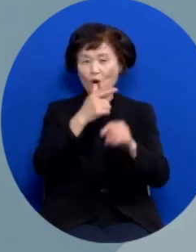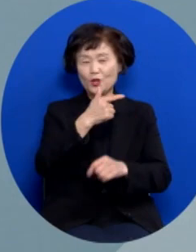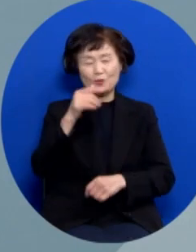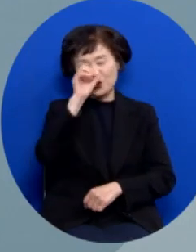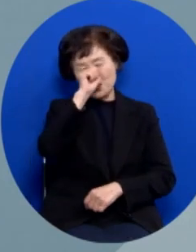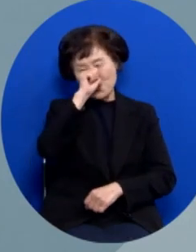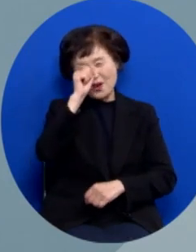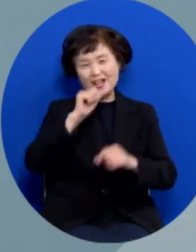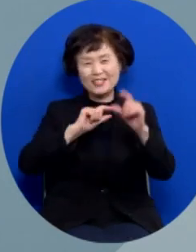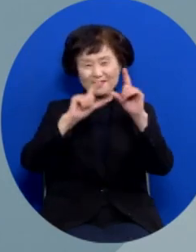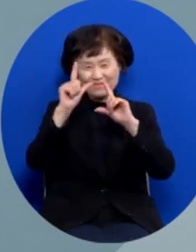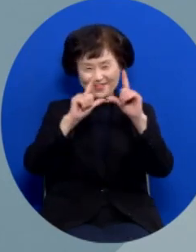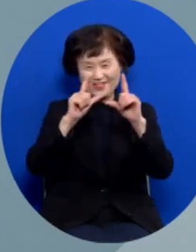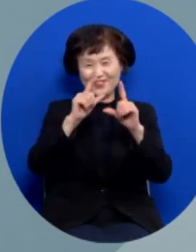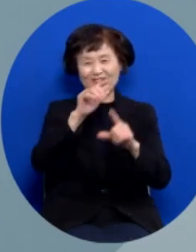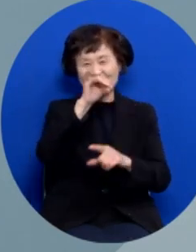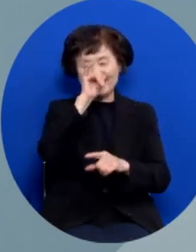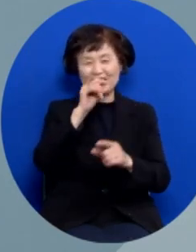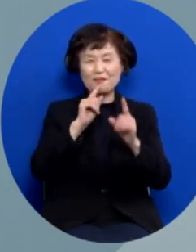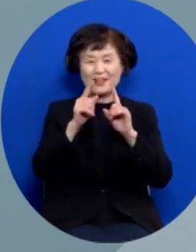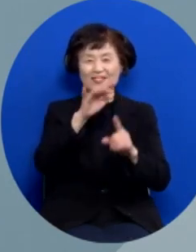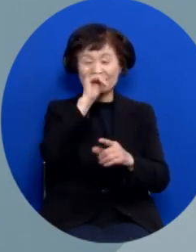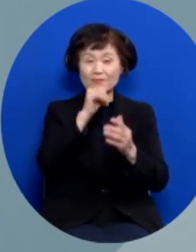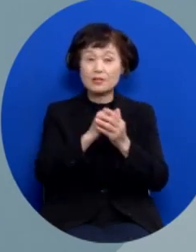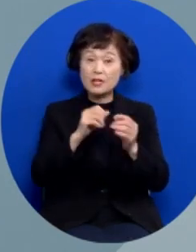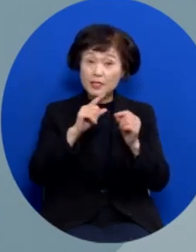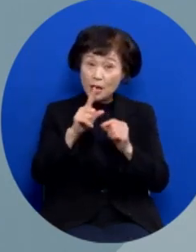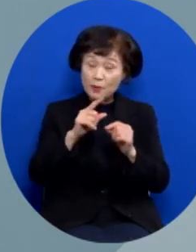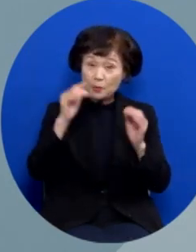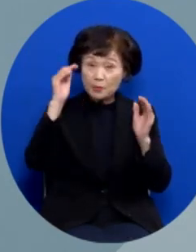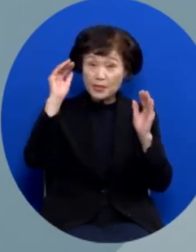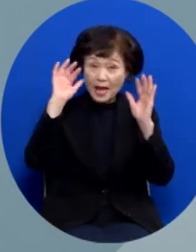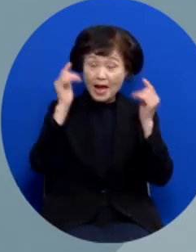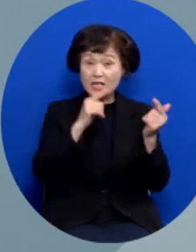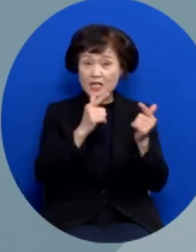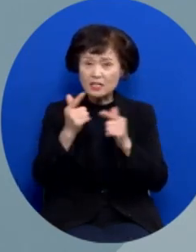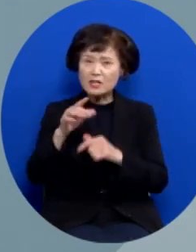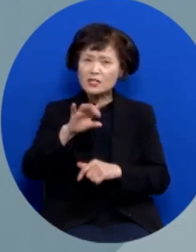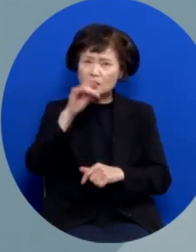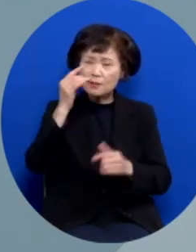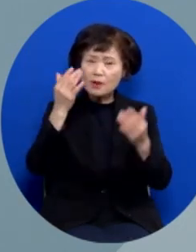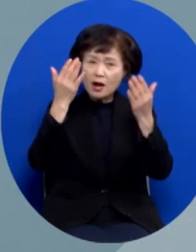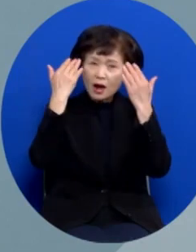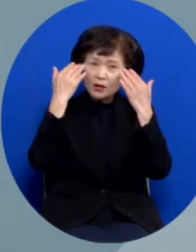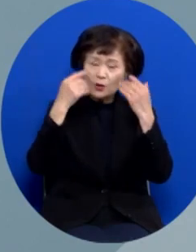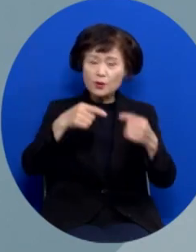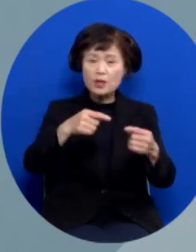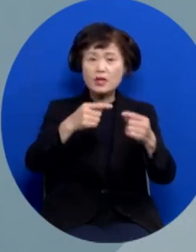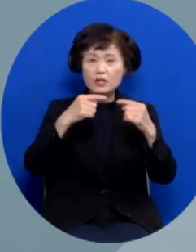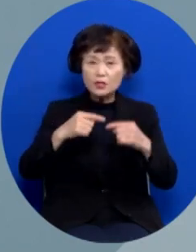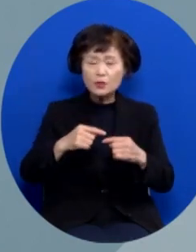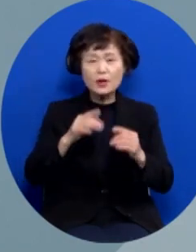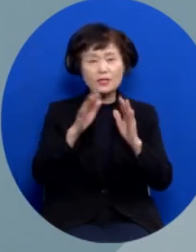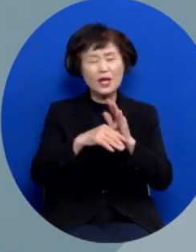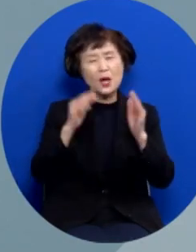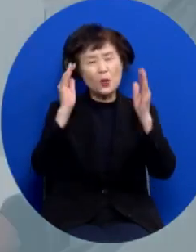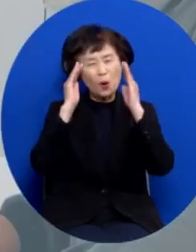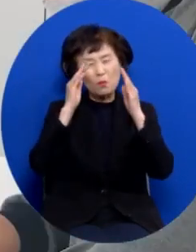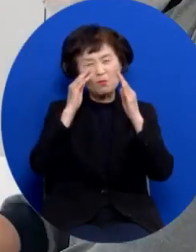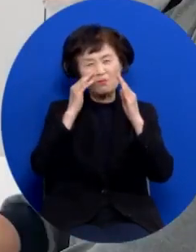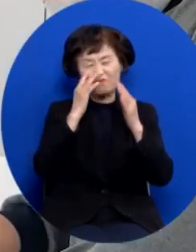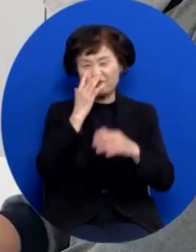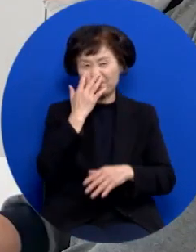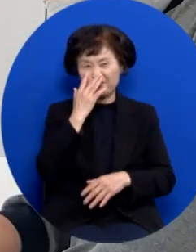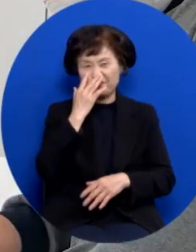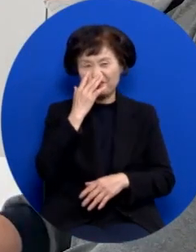모습을 본 적이 있습니다 대부분의 아이들이 그런 것처럼 처음에는 학교 왔을 때 공부하는 거에 대해 별로 관심이 없고 흥미가